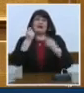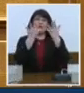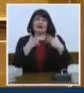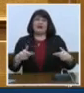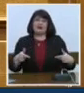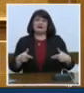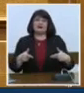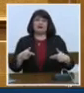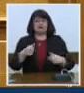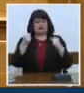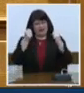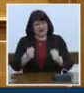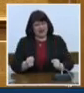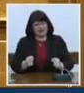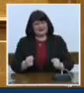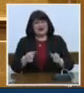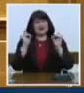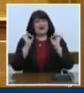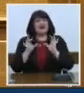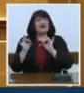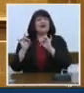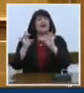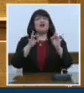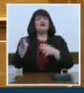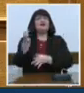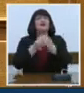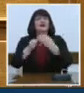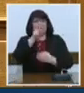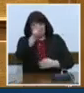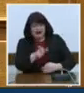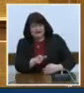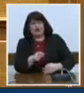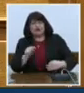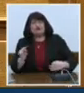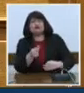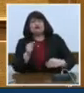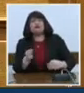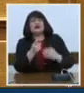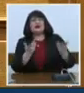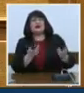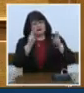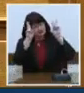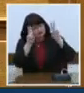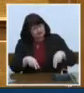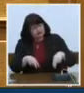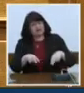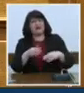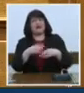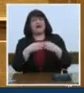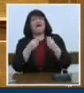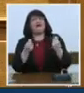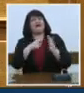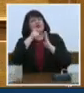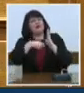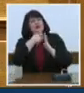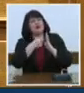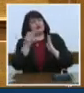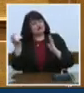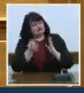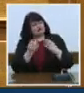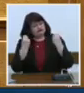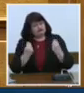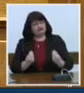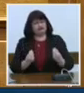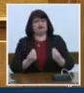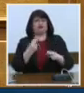ουδείς ανέφερε οτιδήποτε εναντίον του. Όλοι αναγνώριζαν την καλλιτεχνική του αξία. Και αν κάποιος από